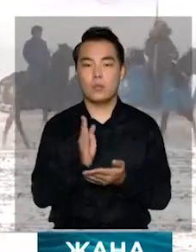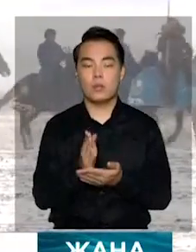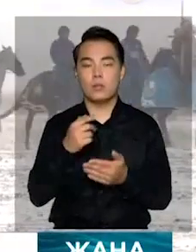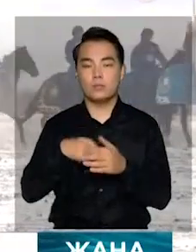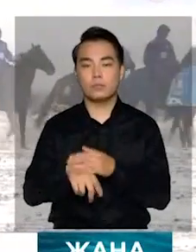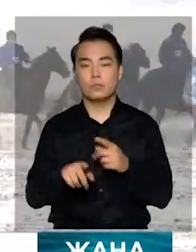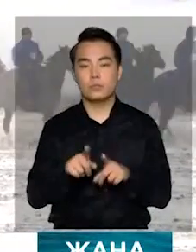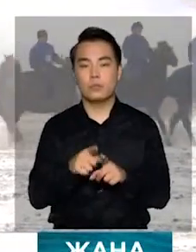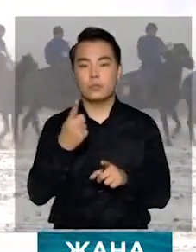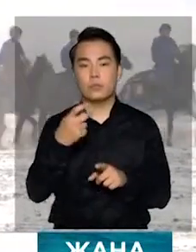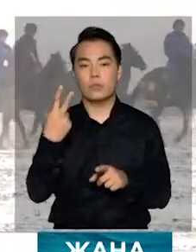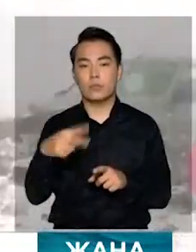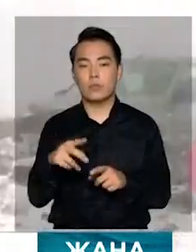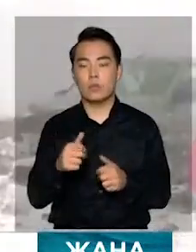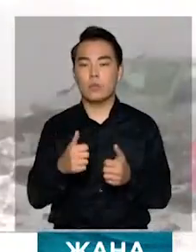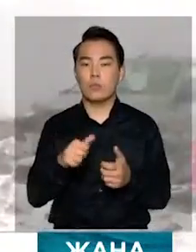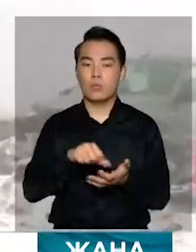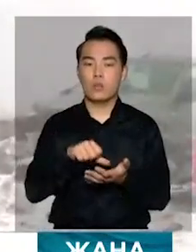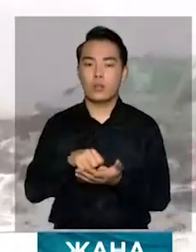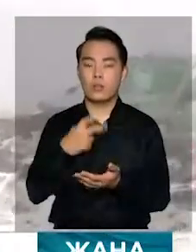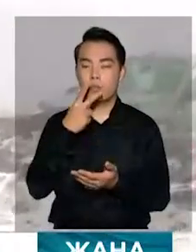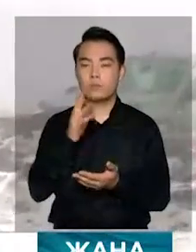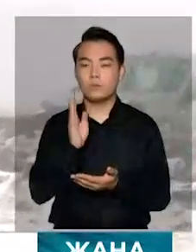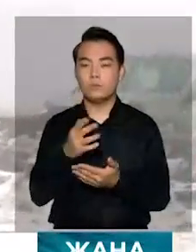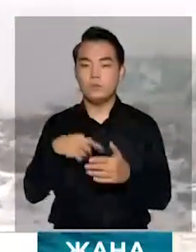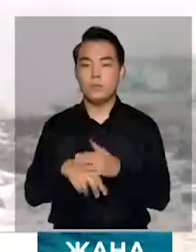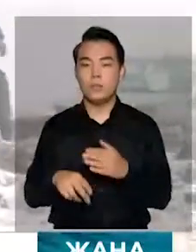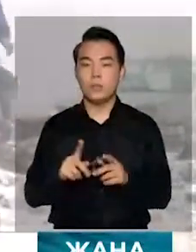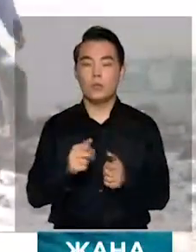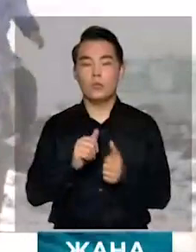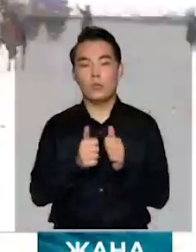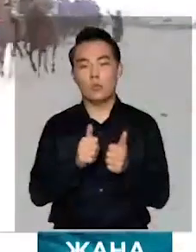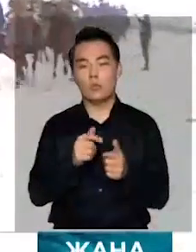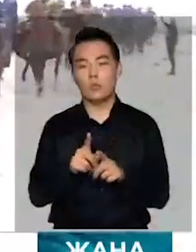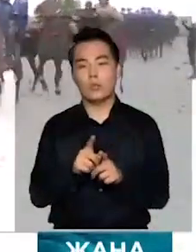соң алаңнан 120 аттылы қатысқан шеру өтті. Арқаның спорт жанашырлары мен жалпы